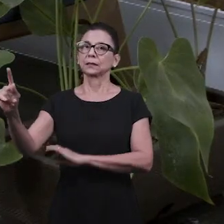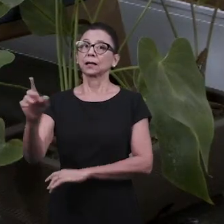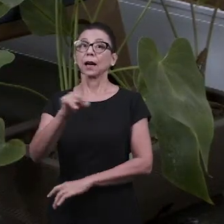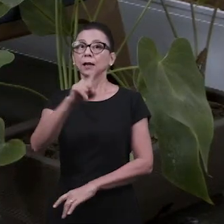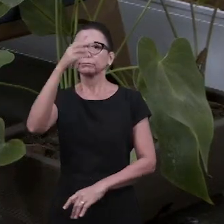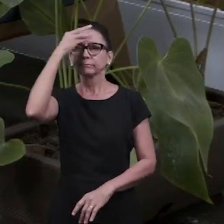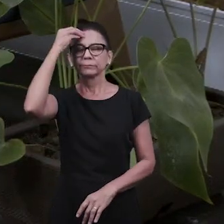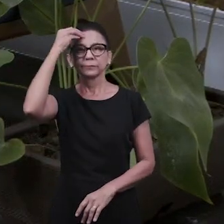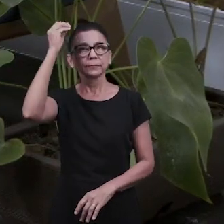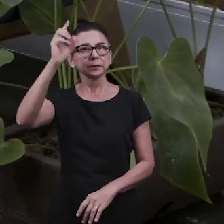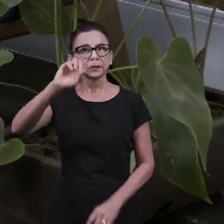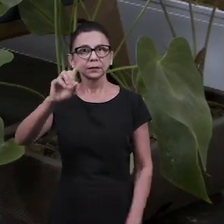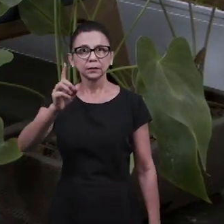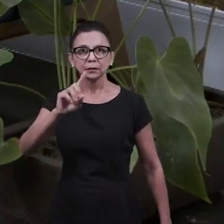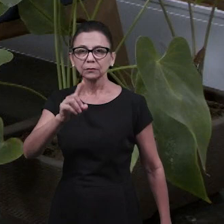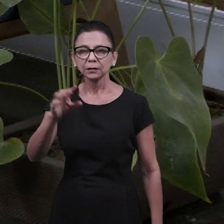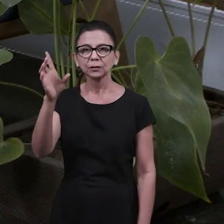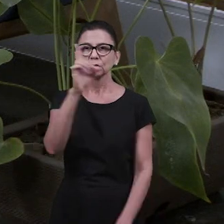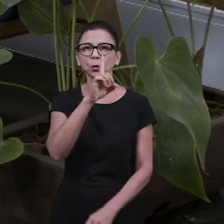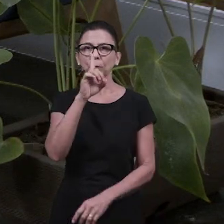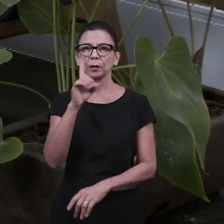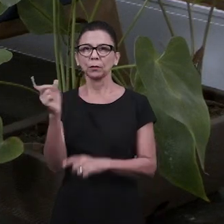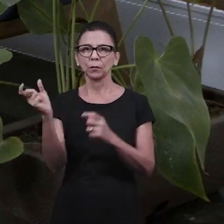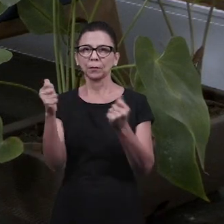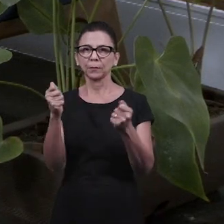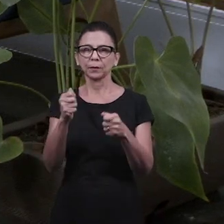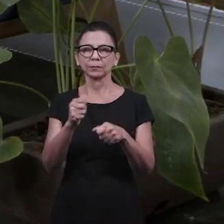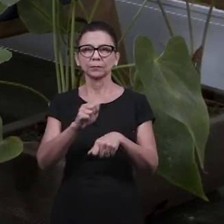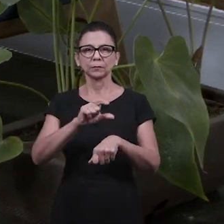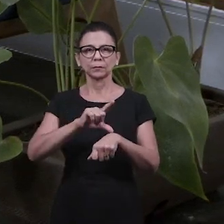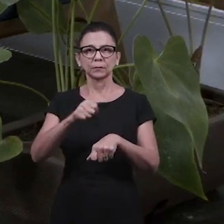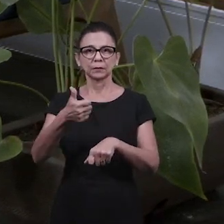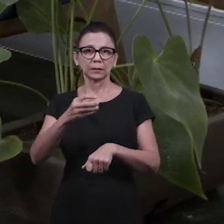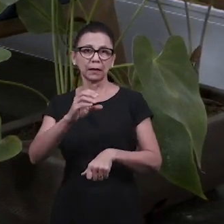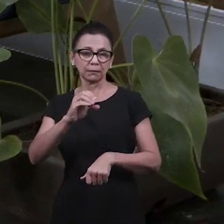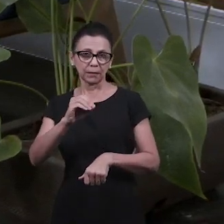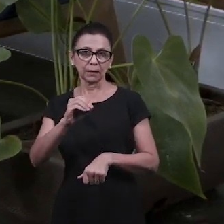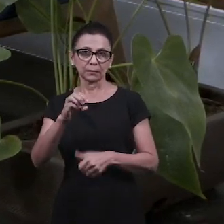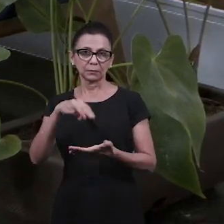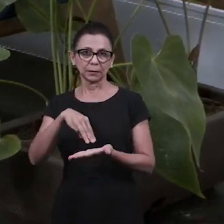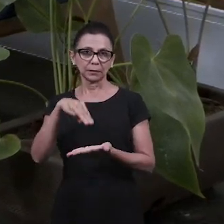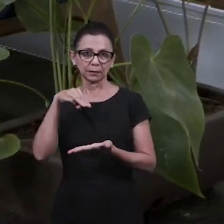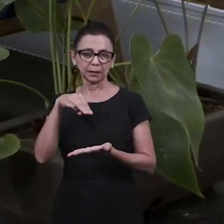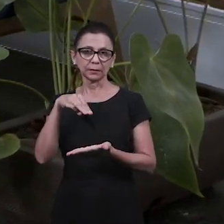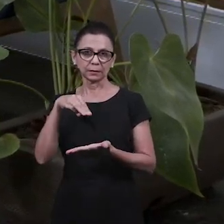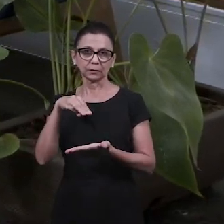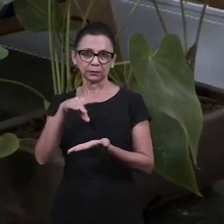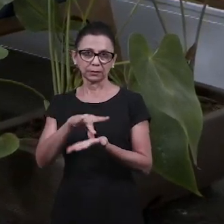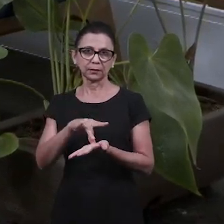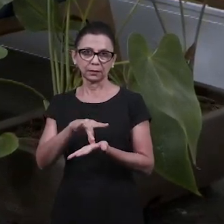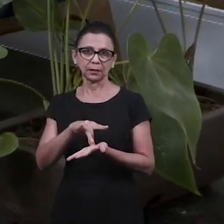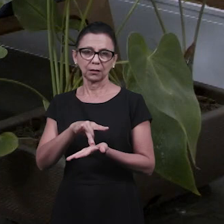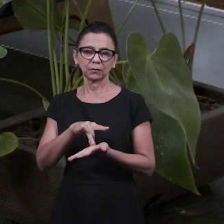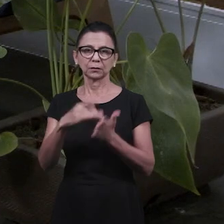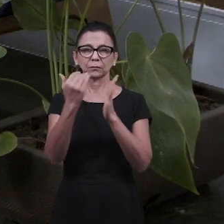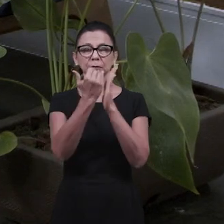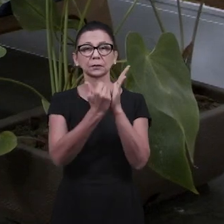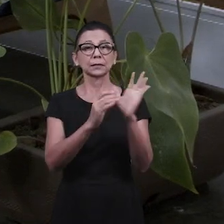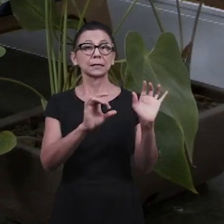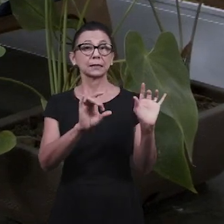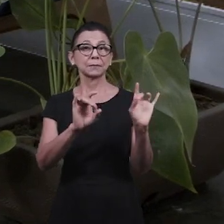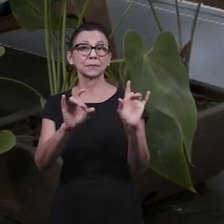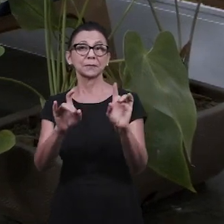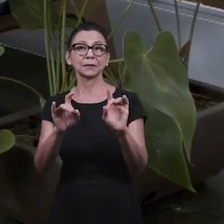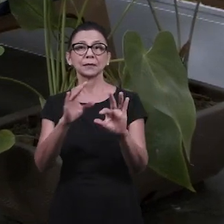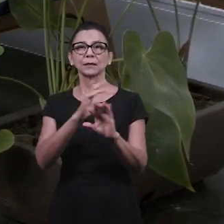n'oubliez pas, tous les dimanches à 10 heures du matin, dans le canal de l'Église chrétienne Maranatha sur YouTube, vous avez une programmation